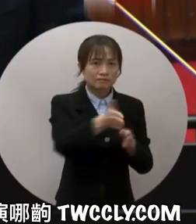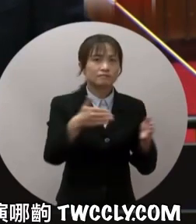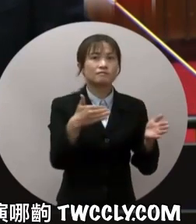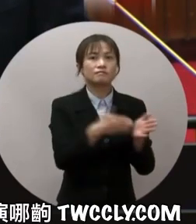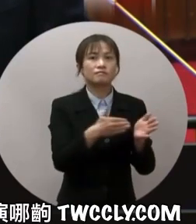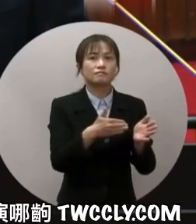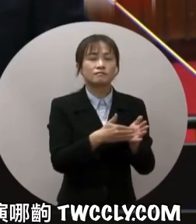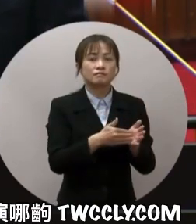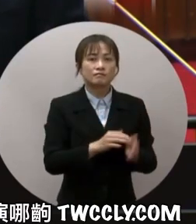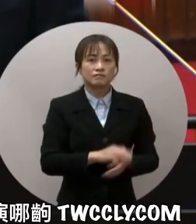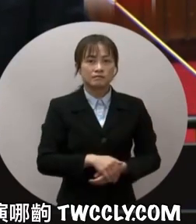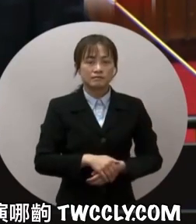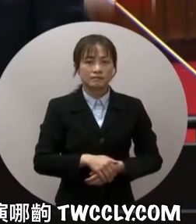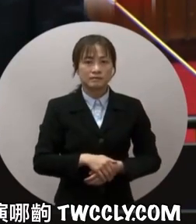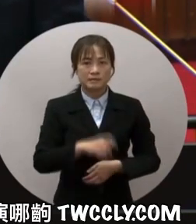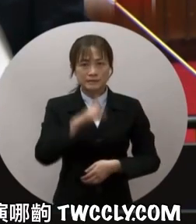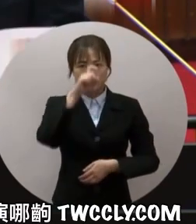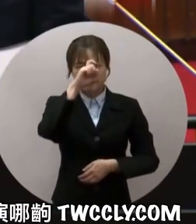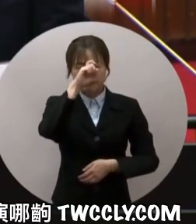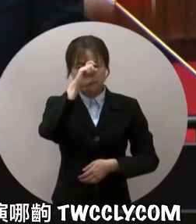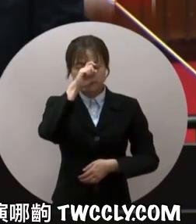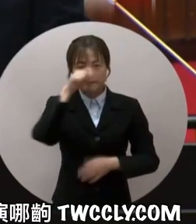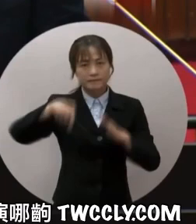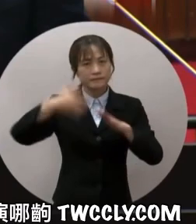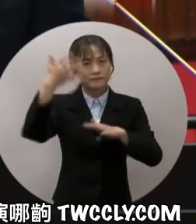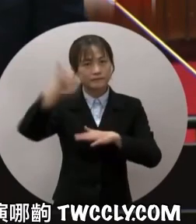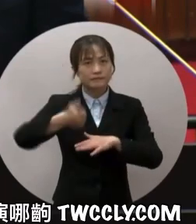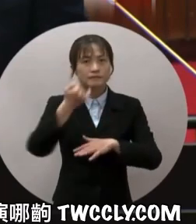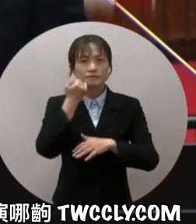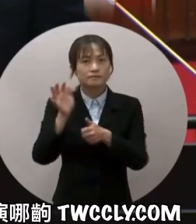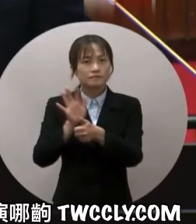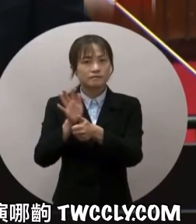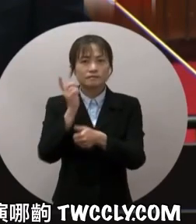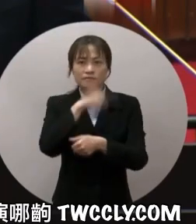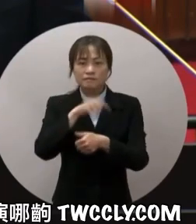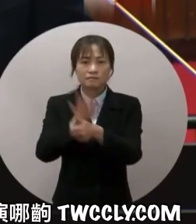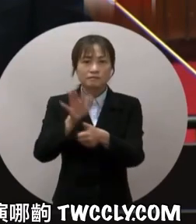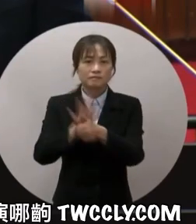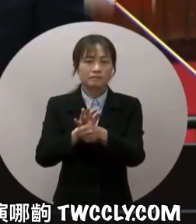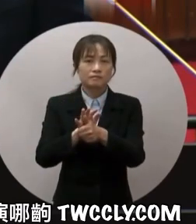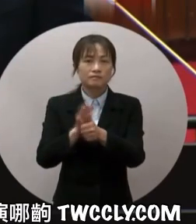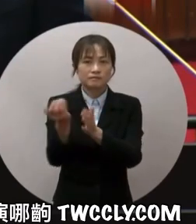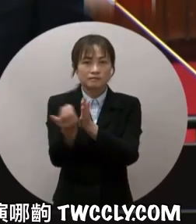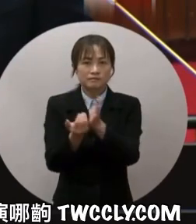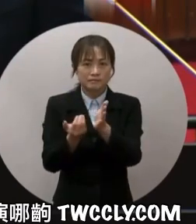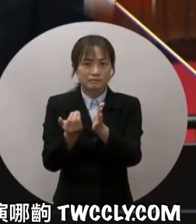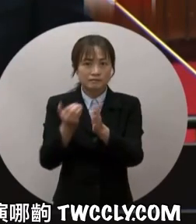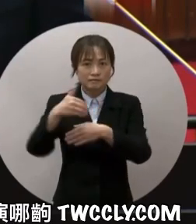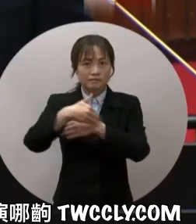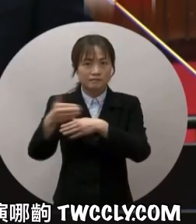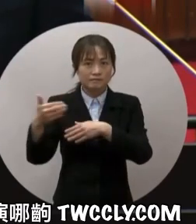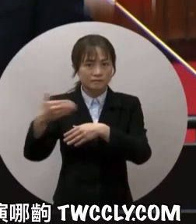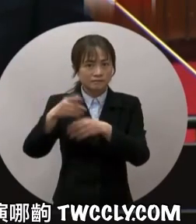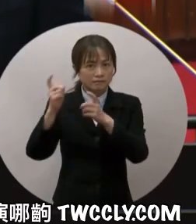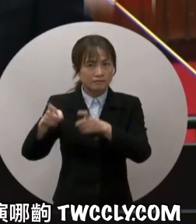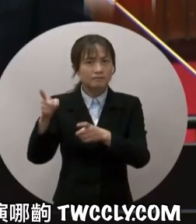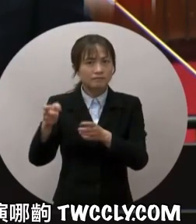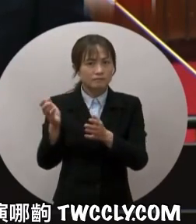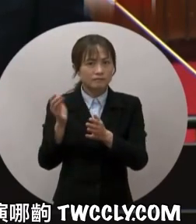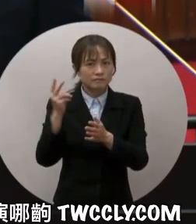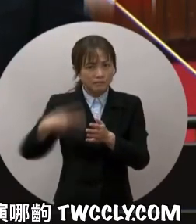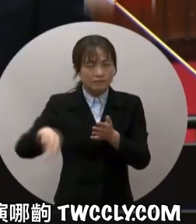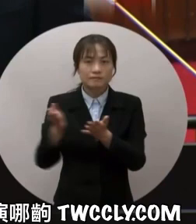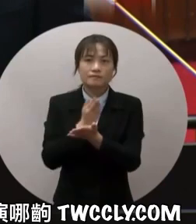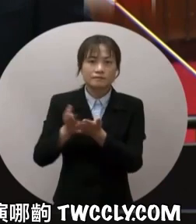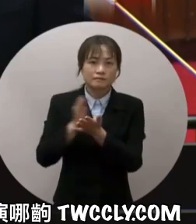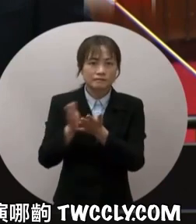想要請問一下院長能不能幫忙高雄的這個前鎮魚港的最後一里路讓捷運有沒有機會再評估一下把